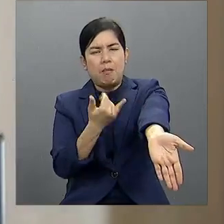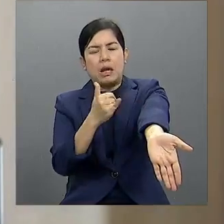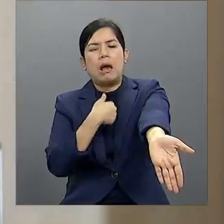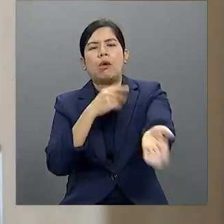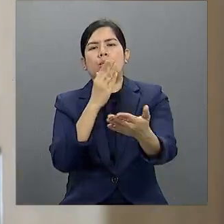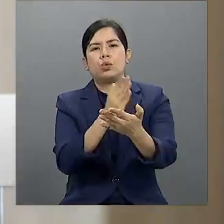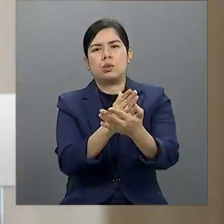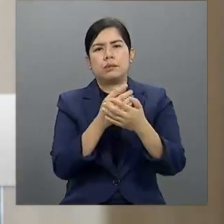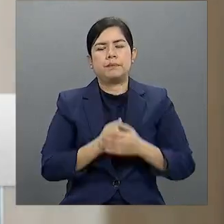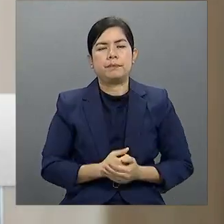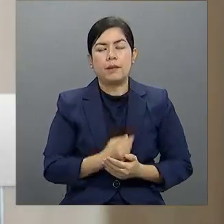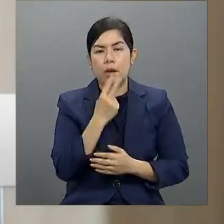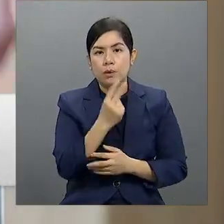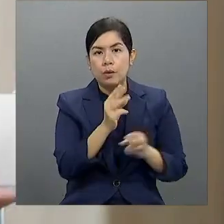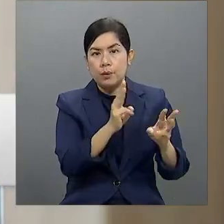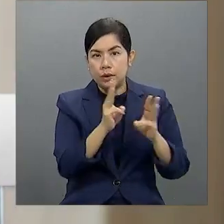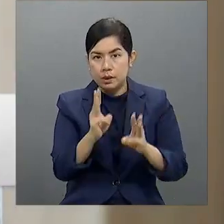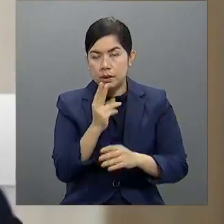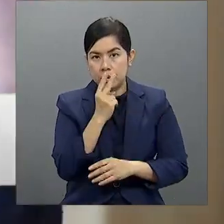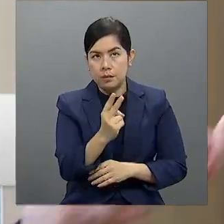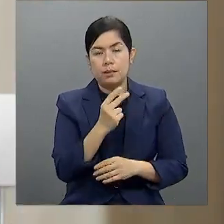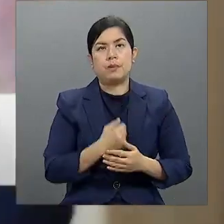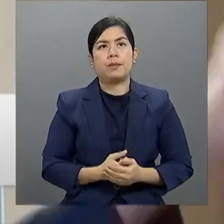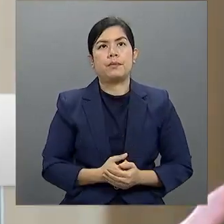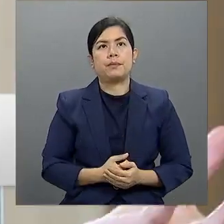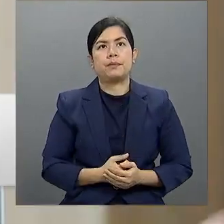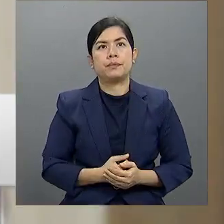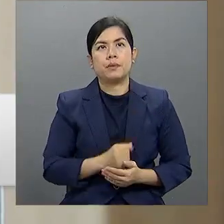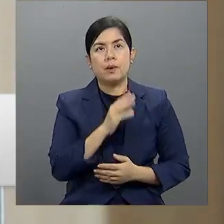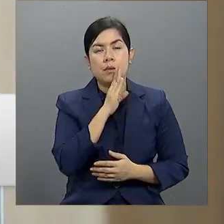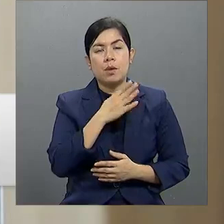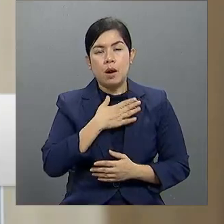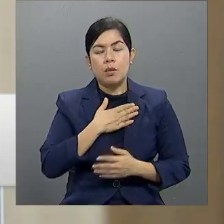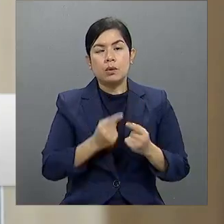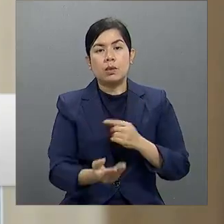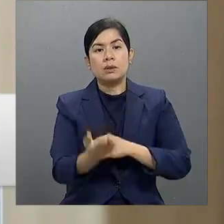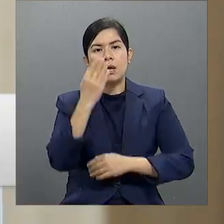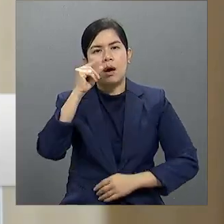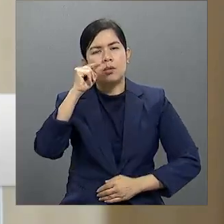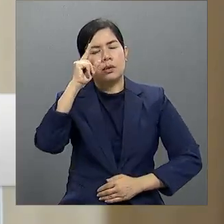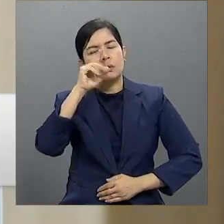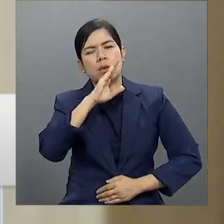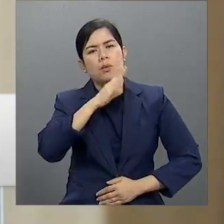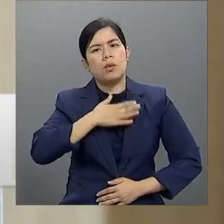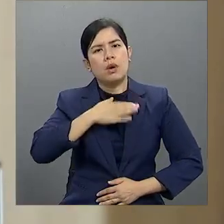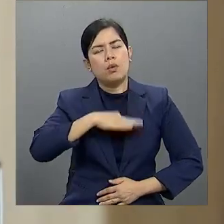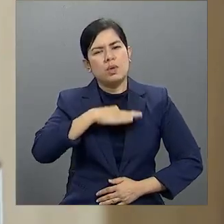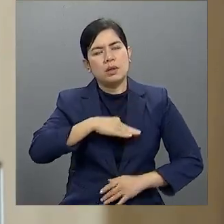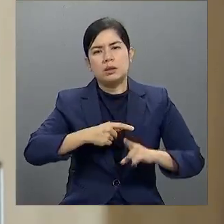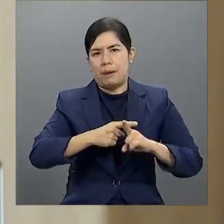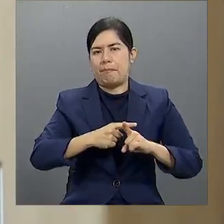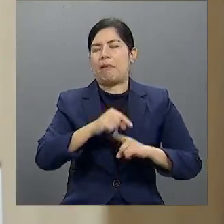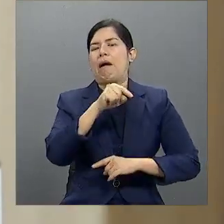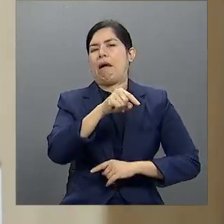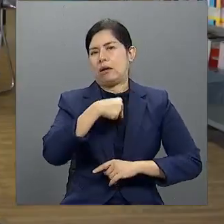างนึงนะคะก็คือดูอาการหลังจากตื่นนอนของอีกวันนึงถ้าเรามีอาการระบมส่วนนั้นเนี่ยอาจจะแปลว่าเรายืดมากเกินไปก็